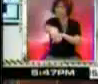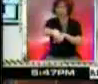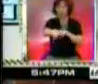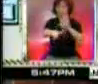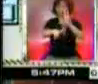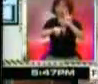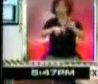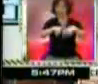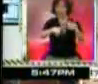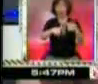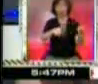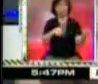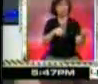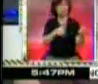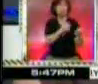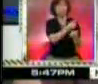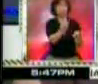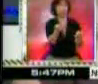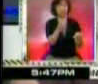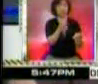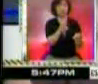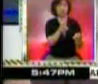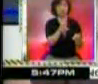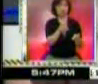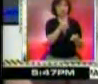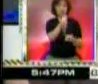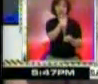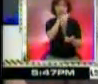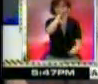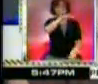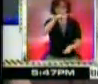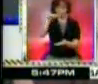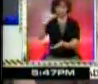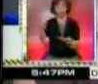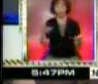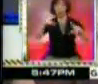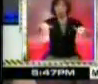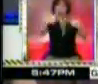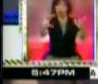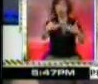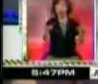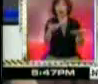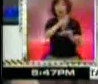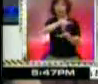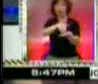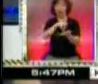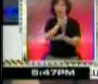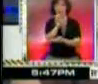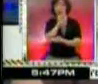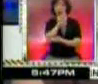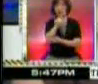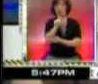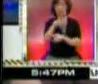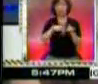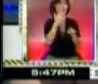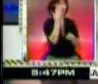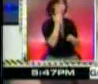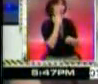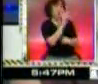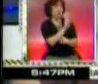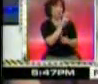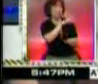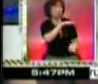minsan naghingi ito ng ilang sakong bigas. 10 kaban po yung iningi niya sa tupadahan po sa baret. Oh, ngayon po hindi po siya nabigyan. Naibigay